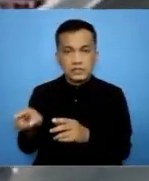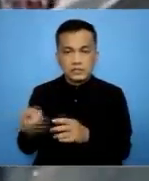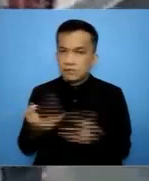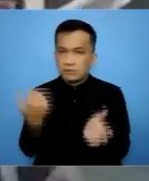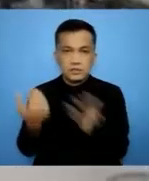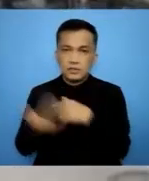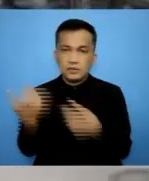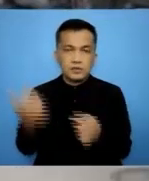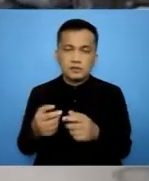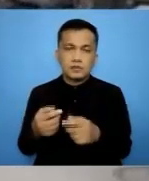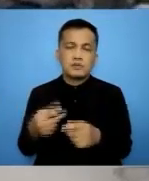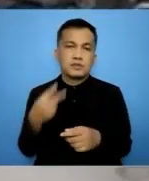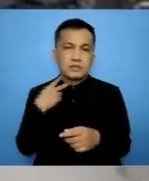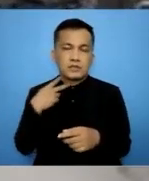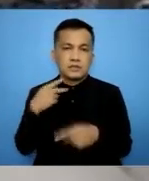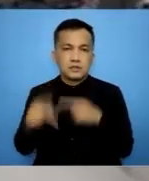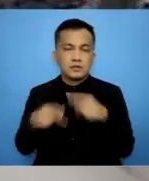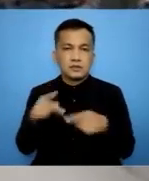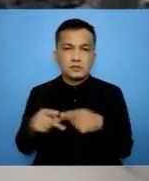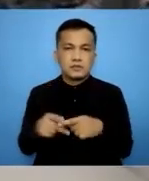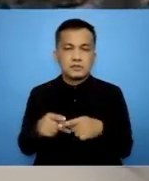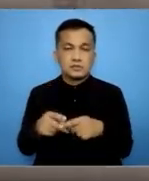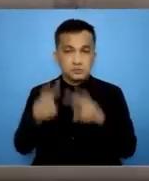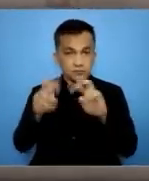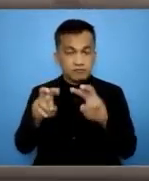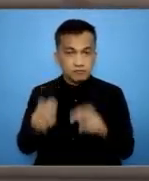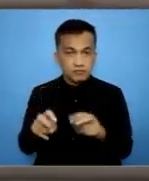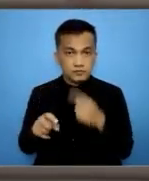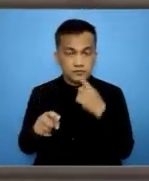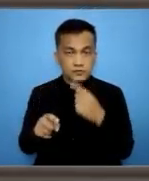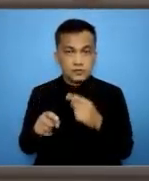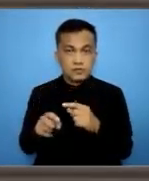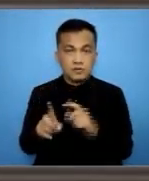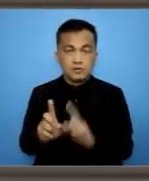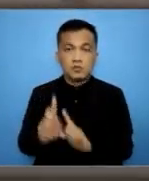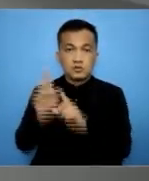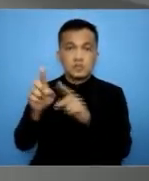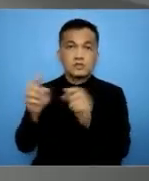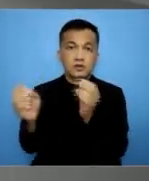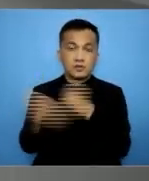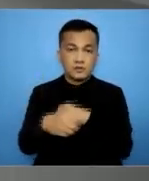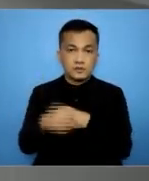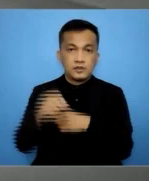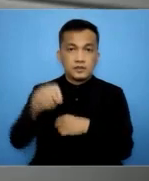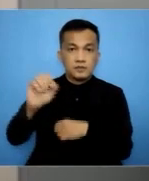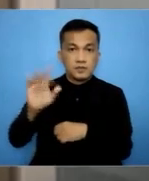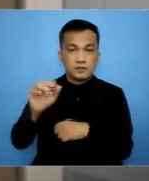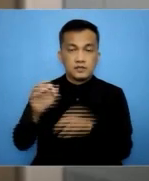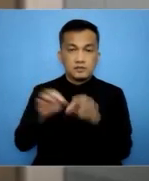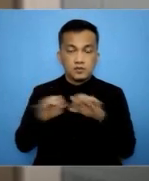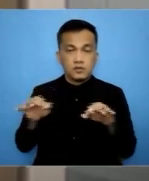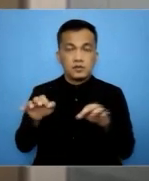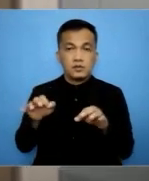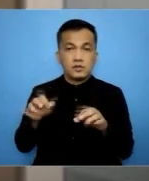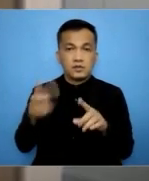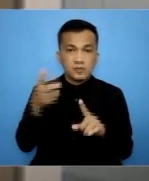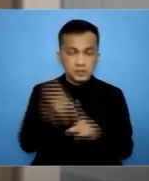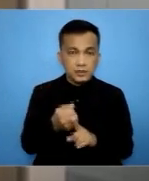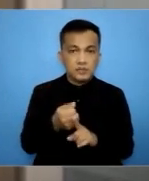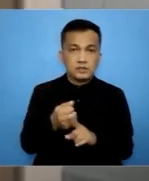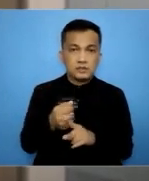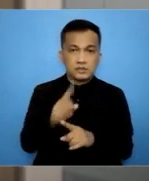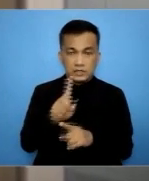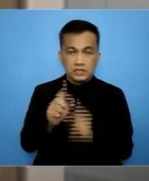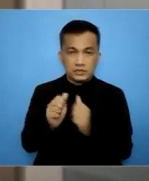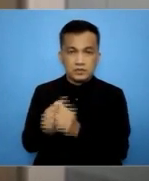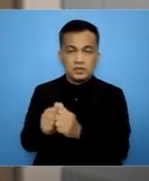niyang kasama na may dalang cash na nagkakahalaga ng 2 million pesos. Pero di na sila umabot sa 15th floor dahil pagbukas